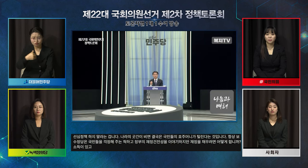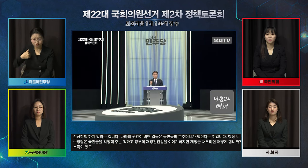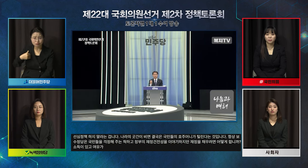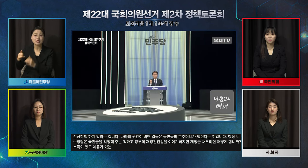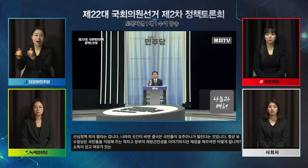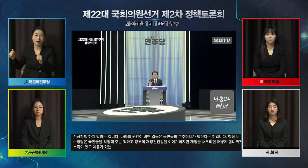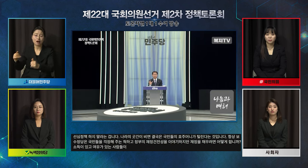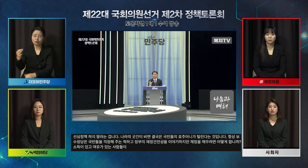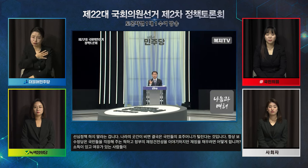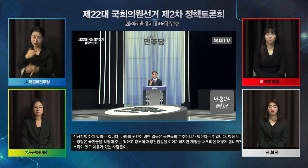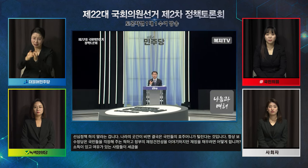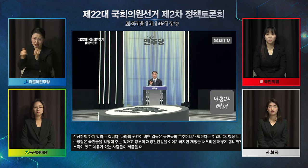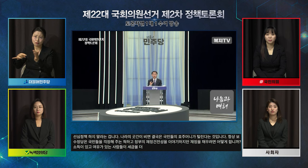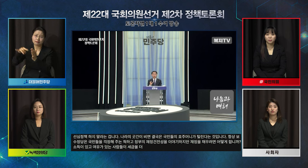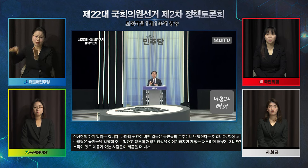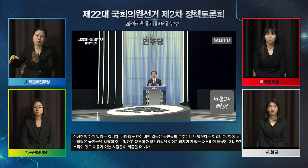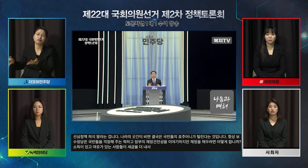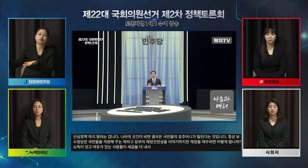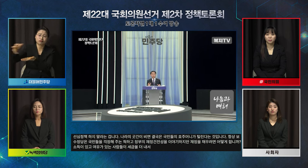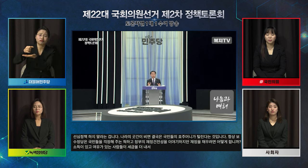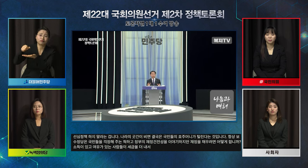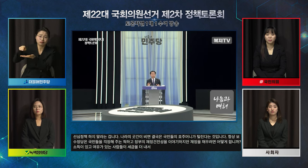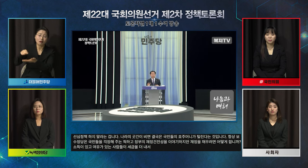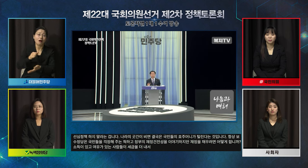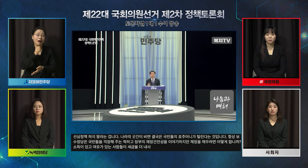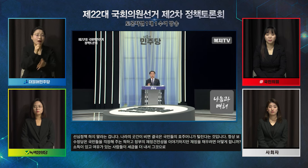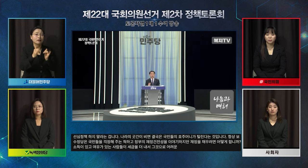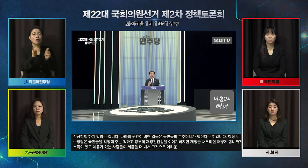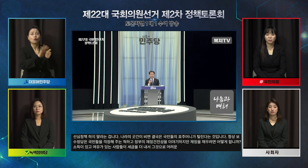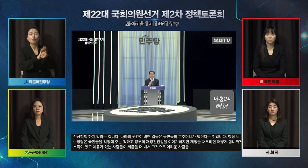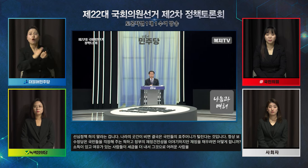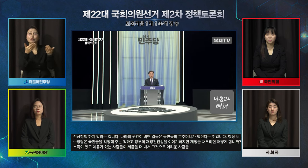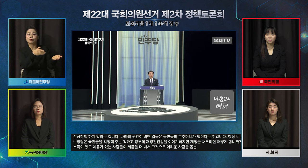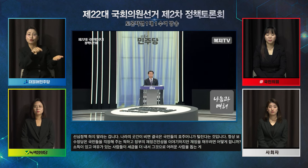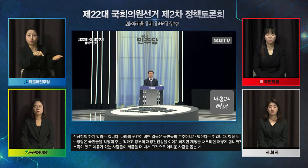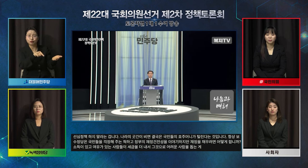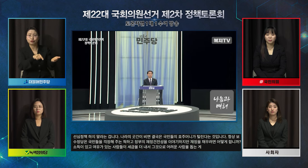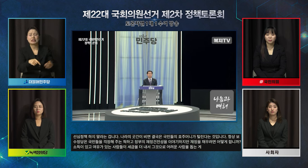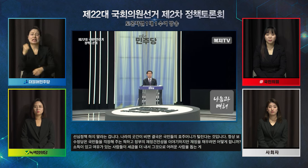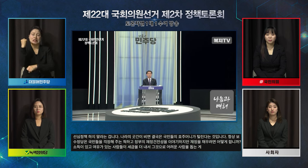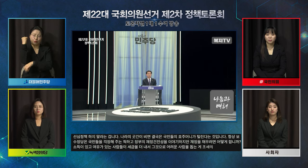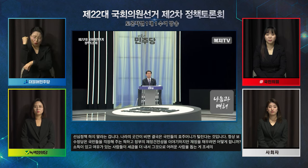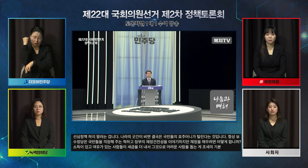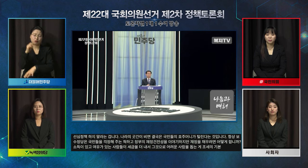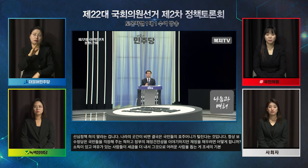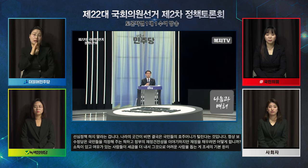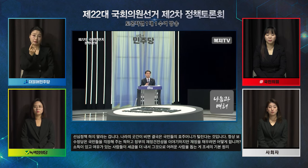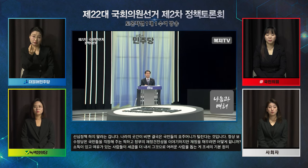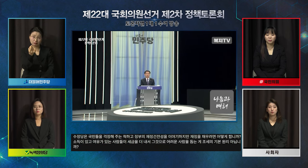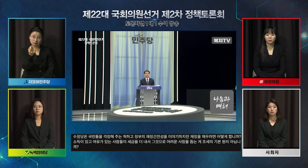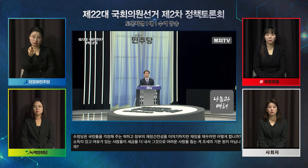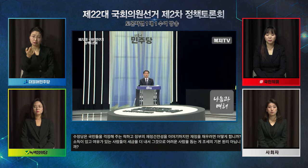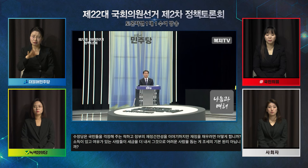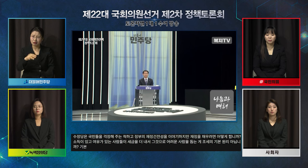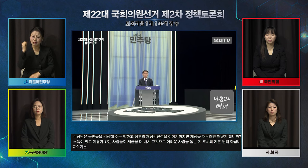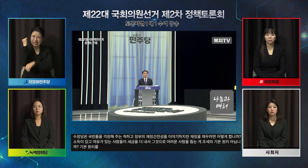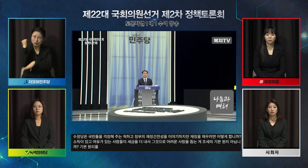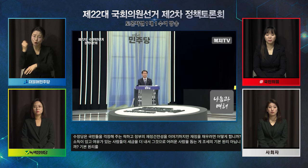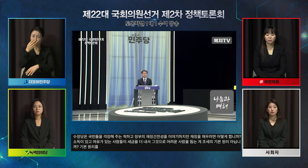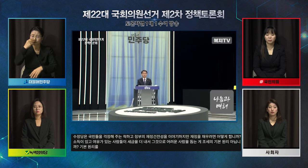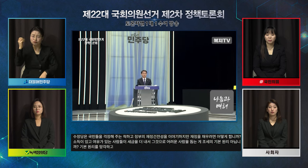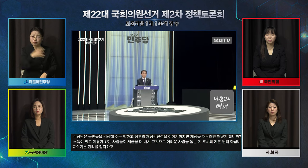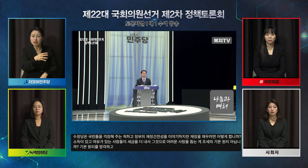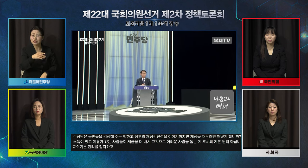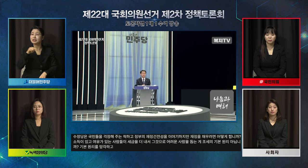사람들이 세금을 더 내서 그걸로 어려운 사람을 돕는 게 조세의 기본 원리 아닙니까? 기본 원리를 망각하고